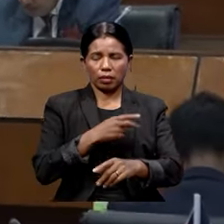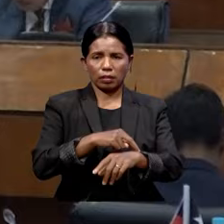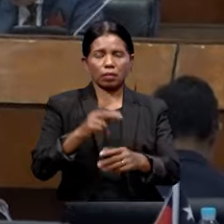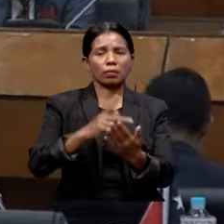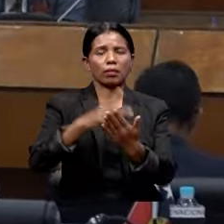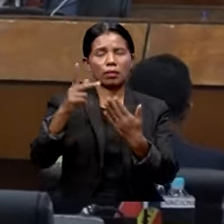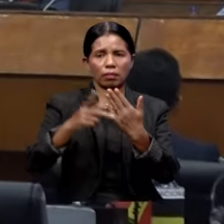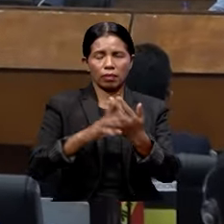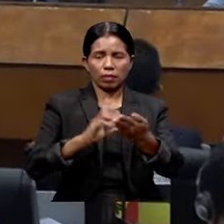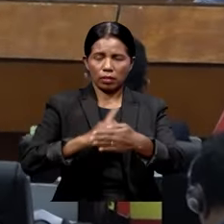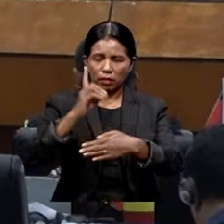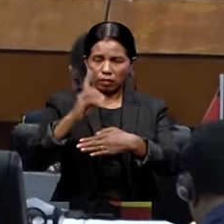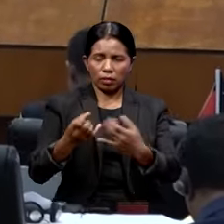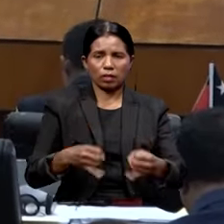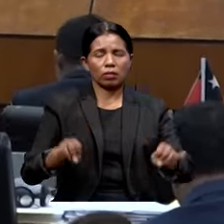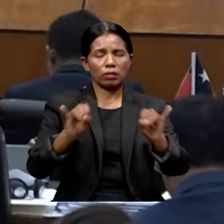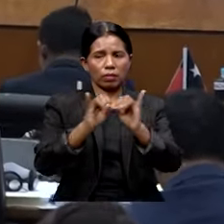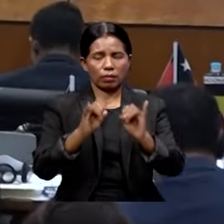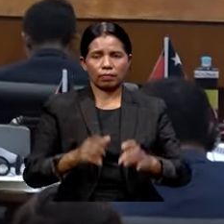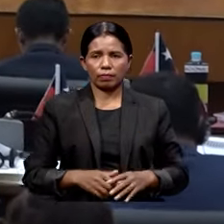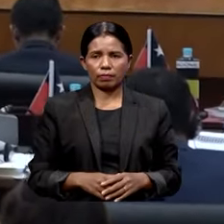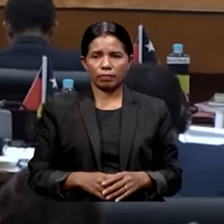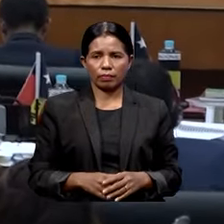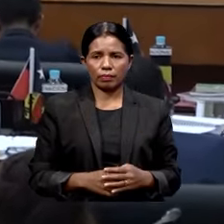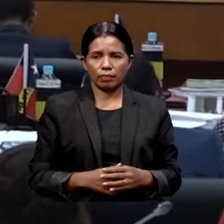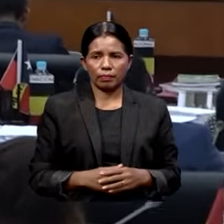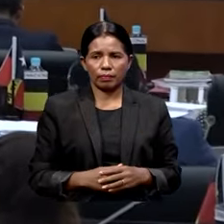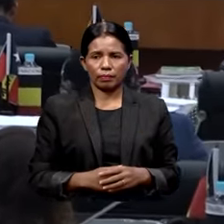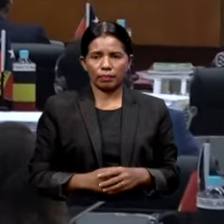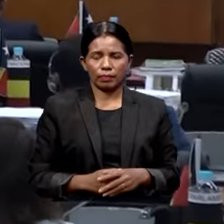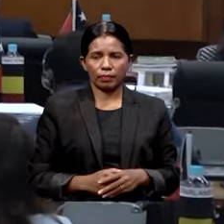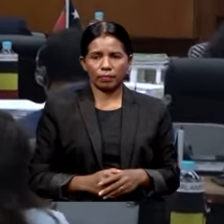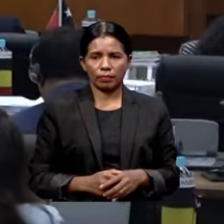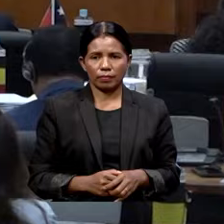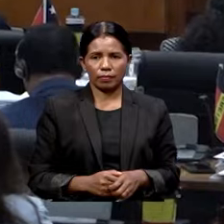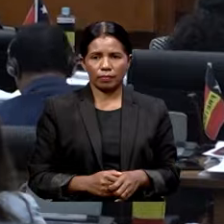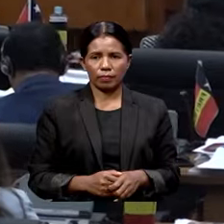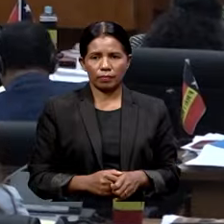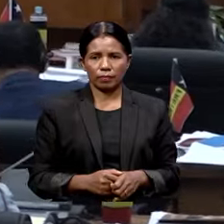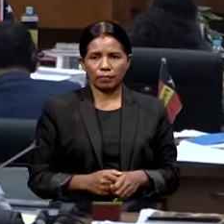funcionamento no desenvolvimento institucional. Lamberto da Silva, Simão Ximenes, GMN.